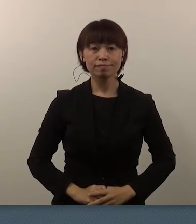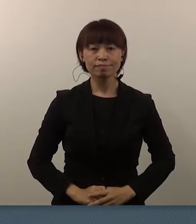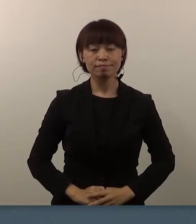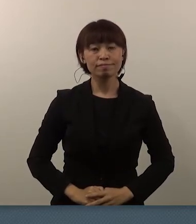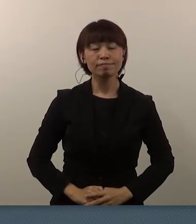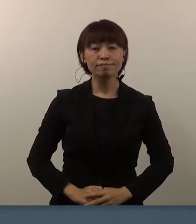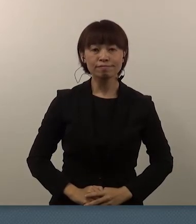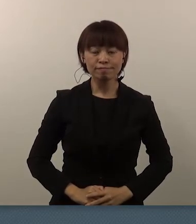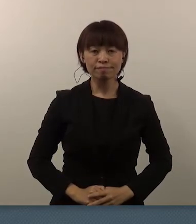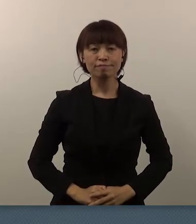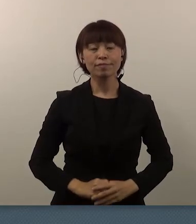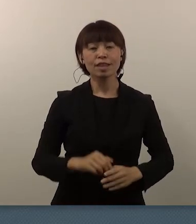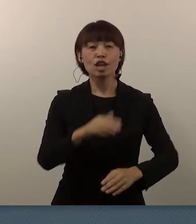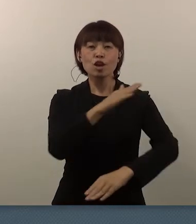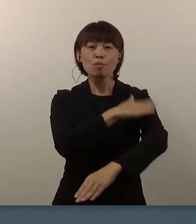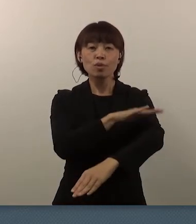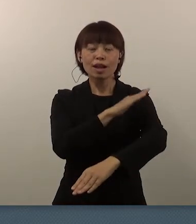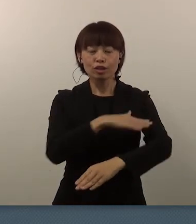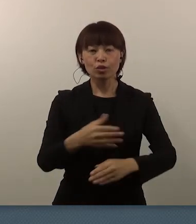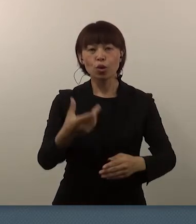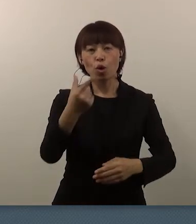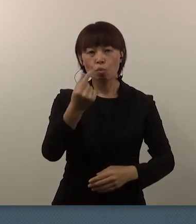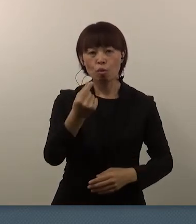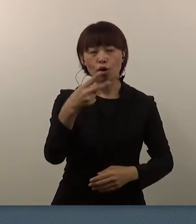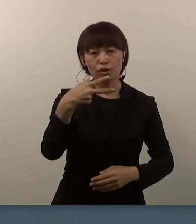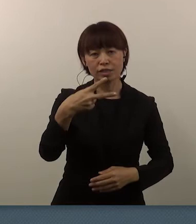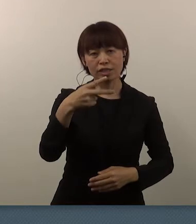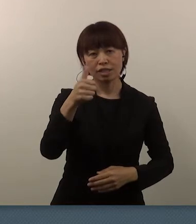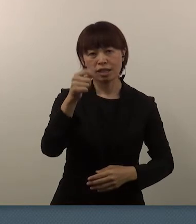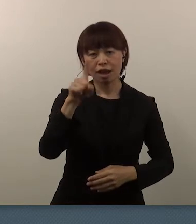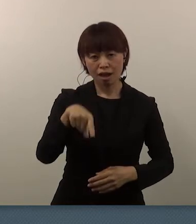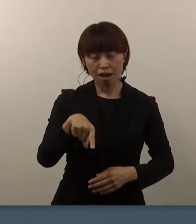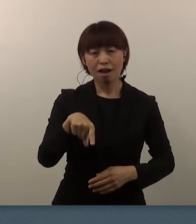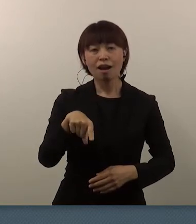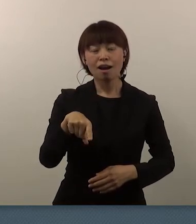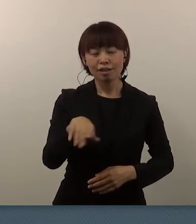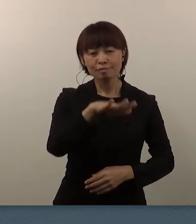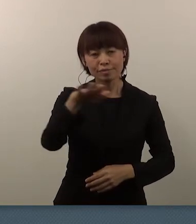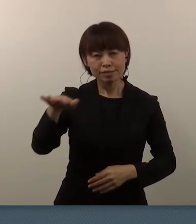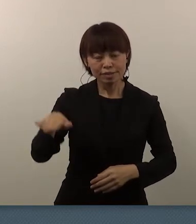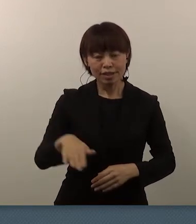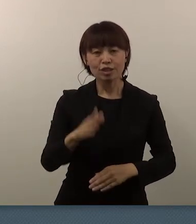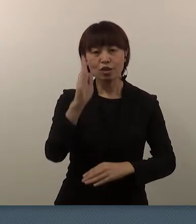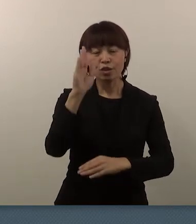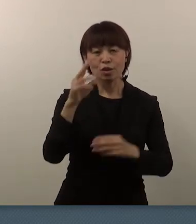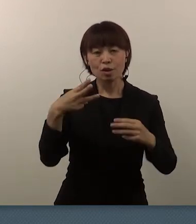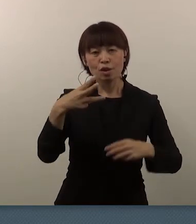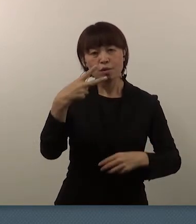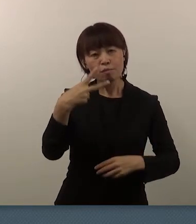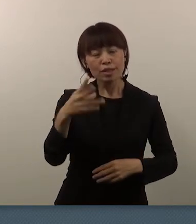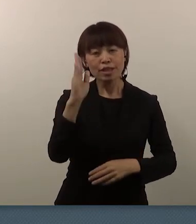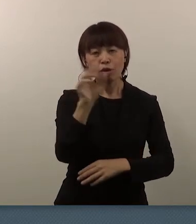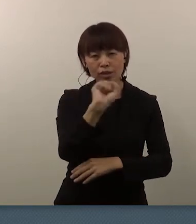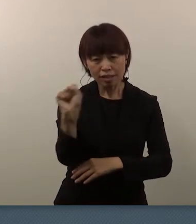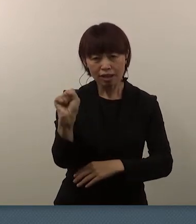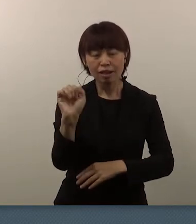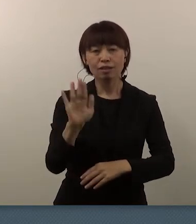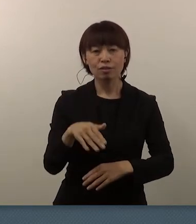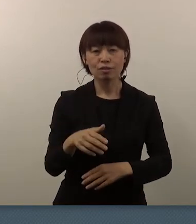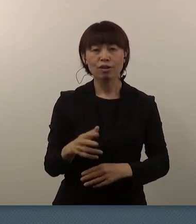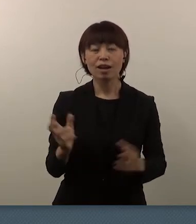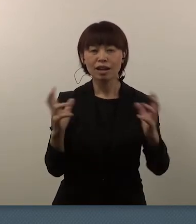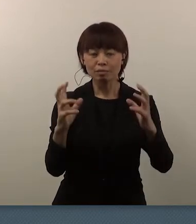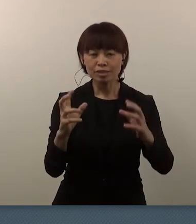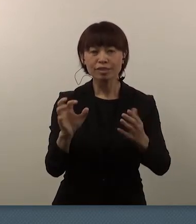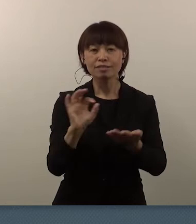また神奈川ブランドモニターの野菜ソムリエの皆さんによるミニ講座や三浦かぼちゃの未病改善こ